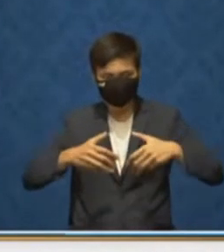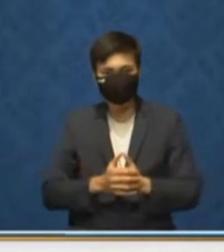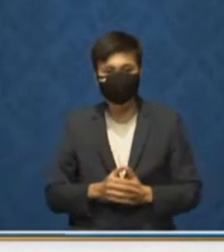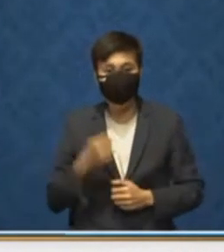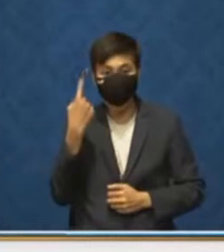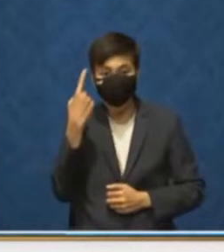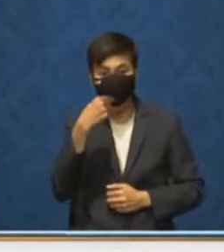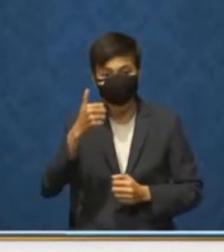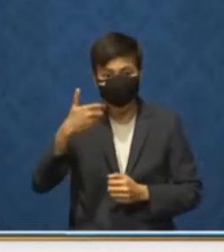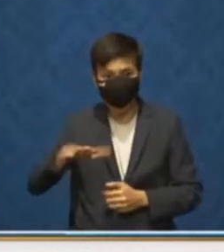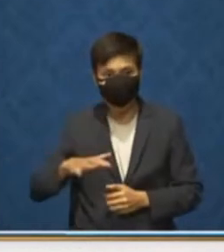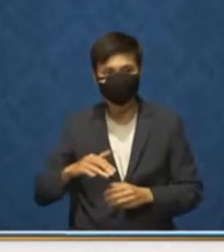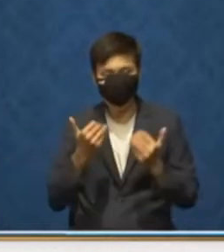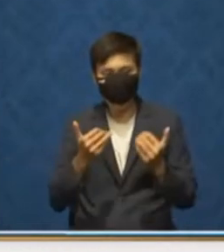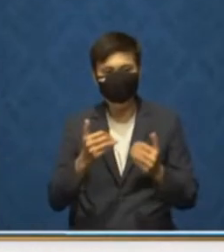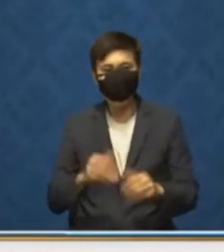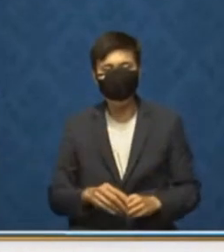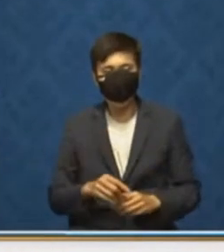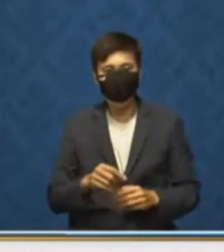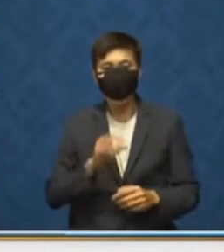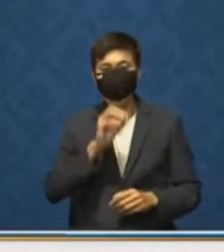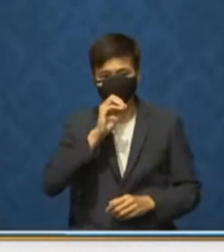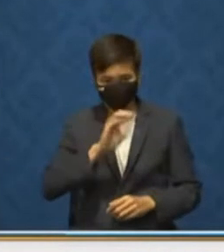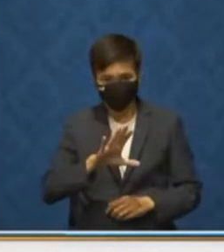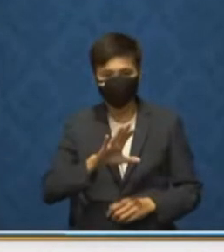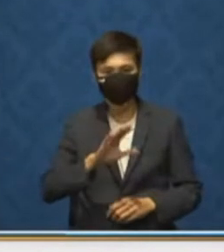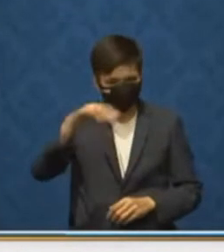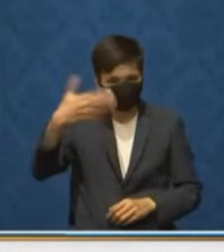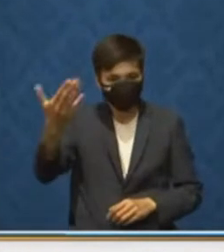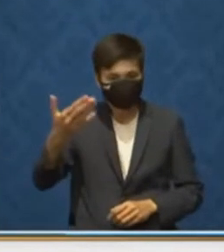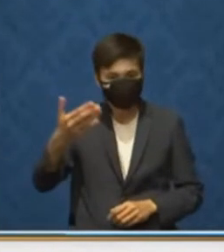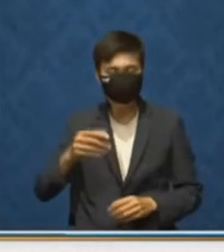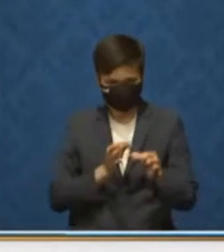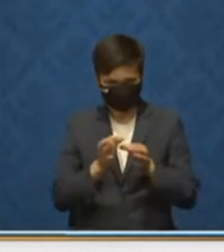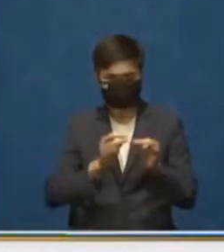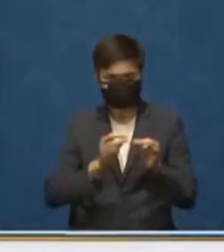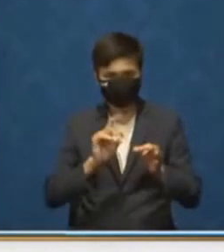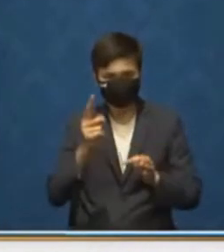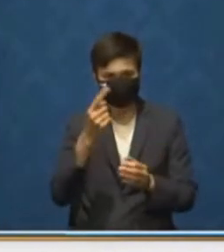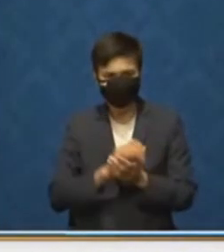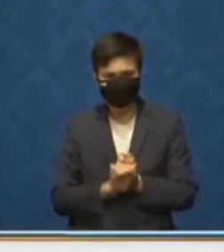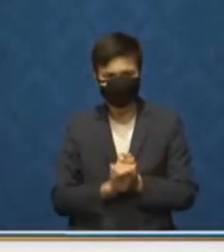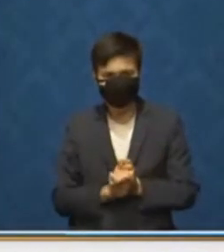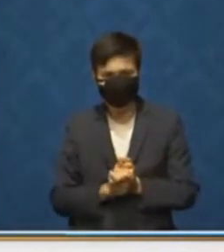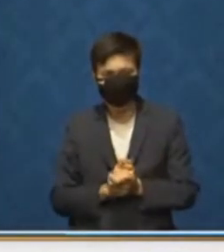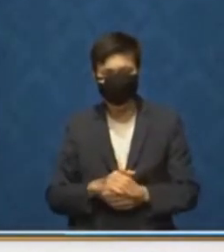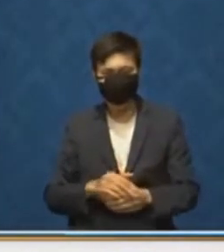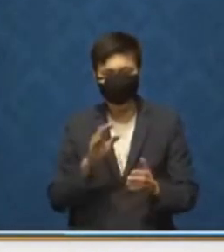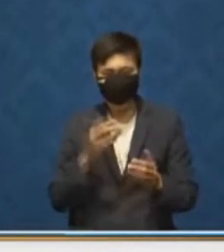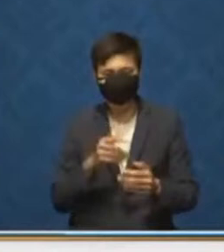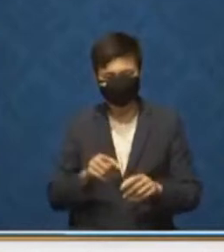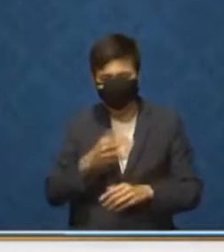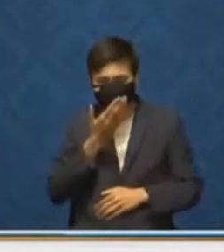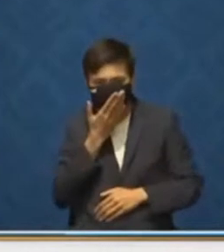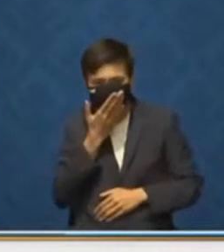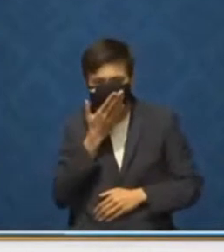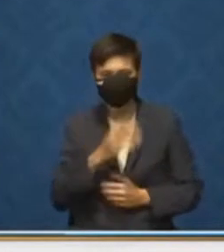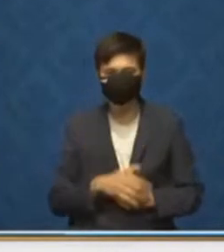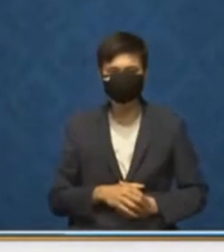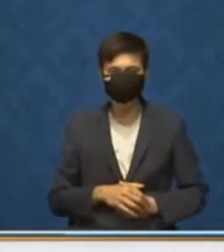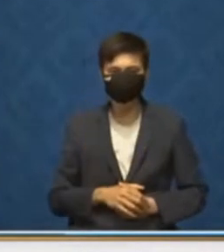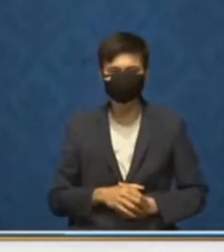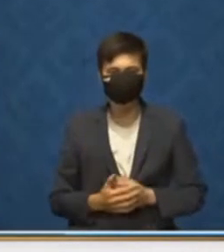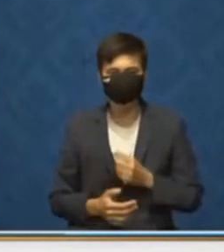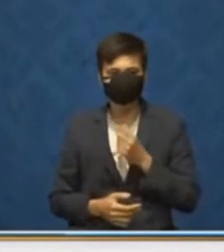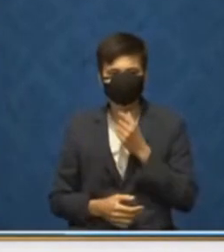ก็นี้ต้องตั้งข้อหาไปก่อนเดี๋ยวท่านชี้แจงนะเขาเรียกว่างหน้าเงียบต่อเลยครับขอ